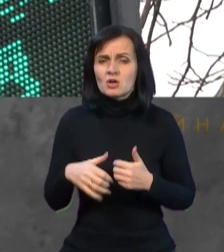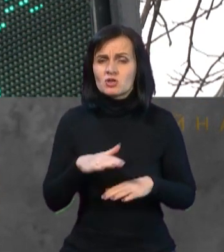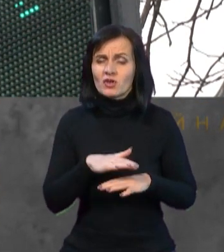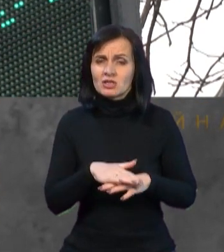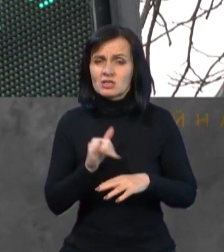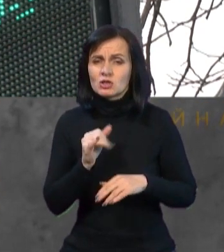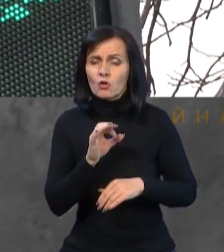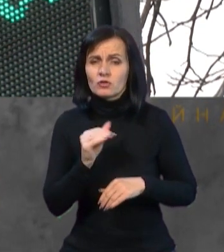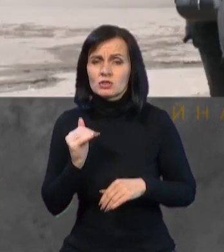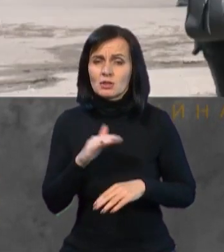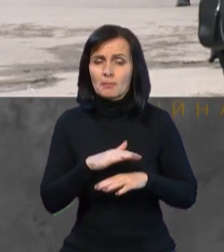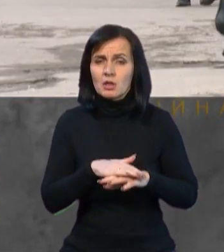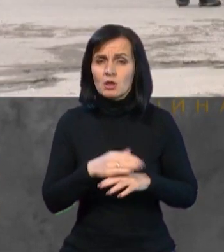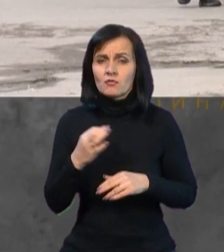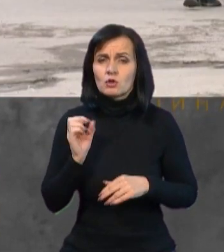курсом?